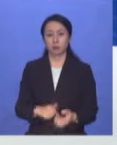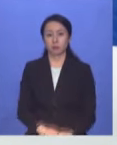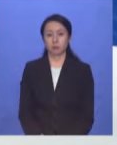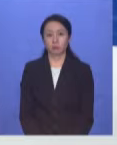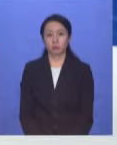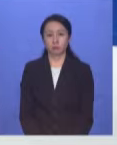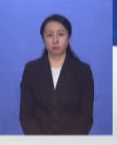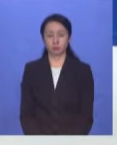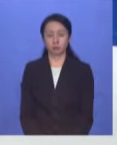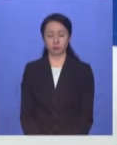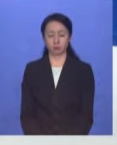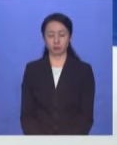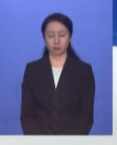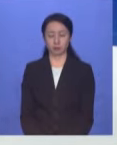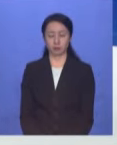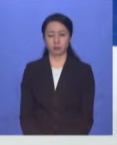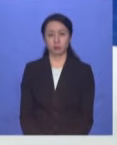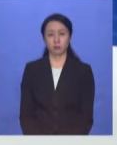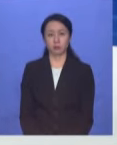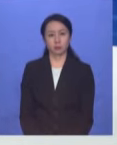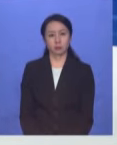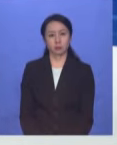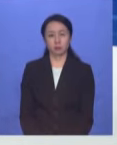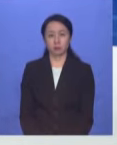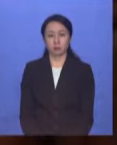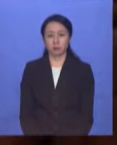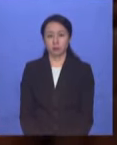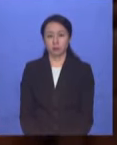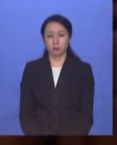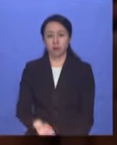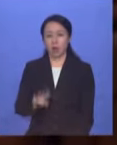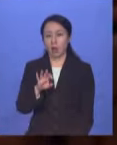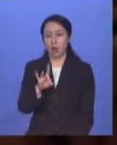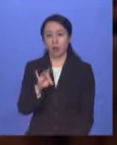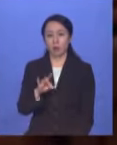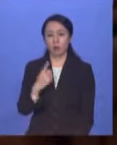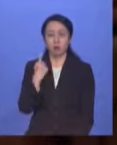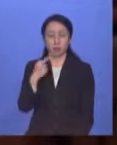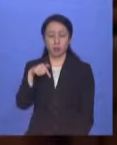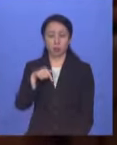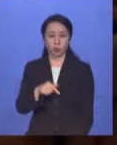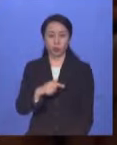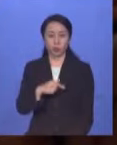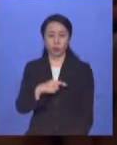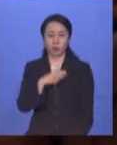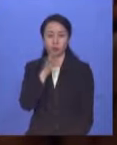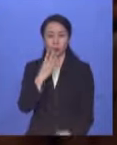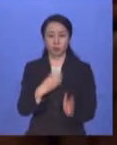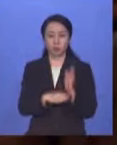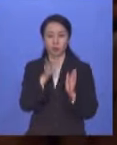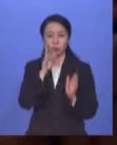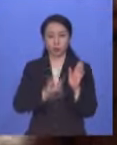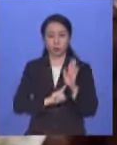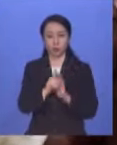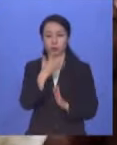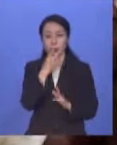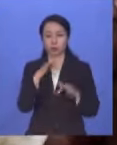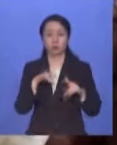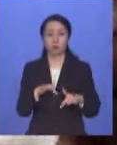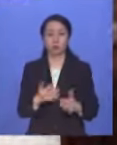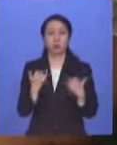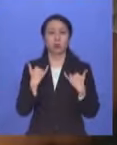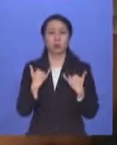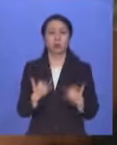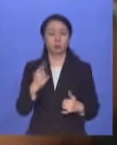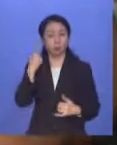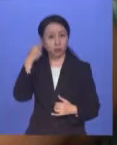бизнес. Тему продолжит наш корреспондент. Екпин Абиев – один из тех, кто в суровые 90-е начал свое дело. Сегодня